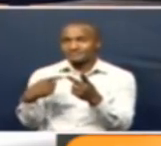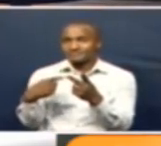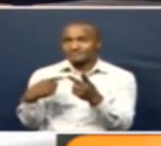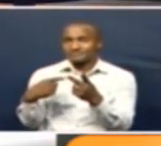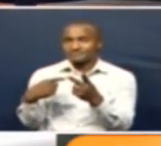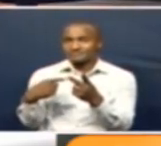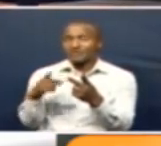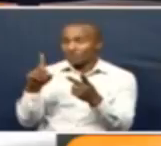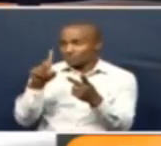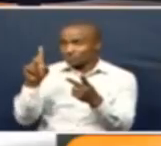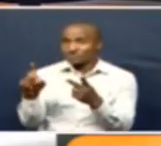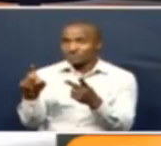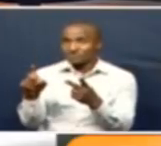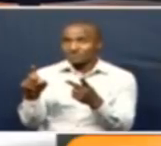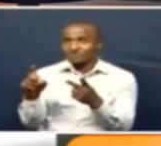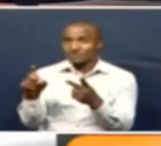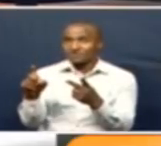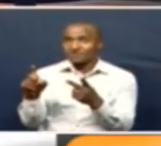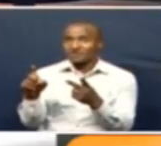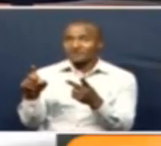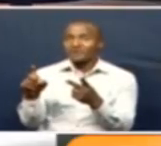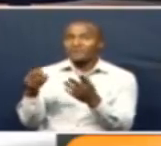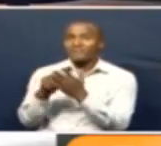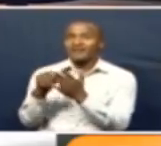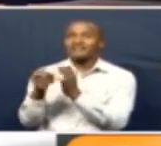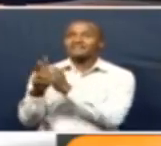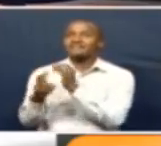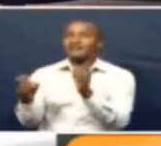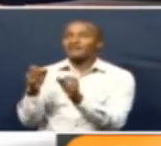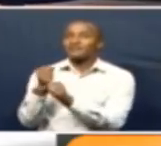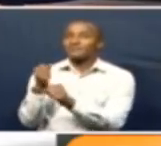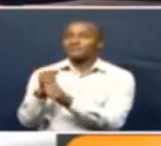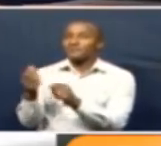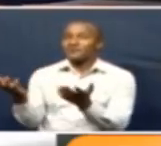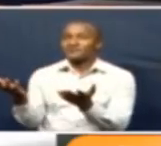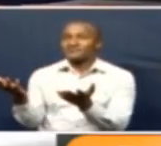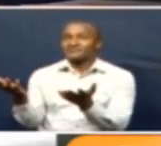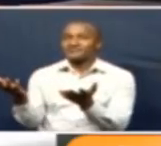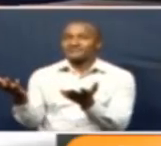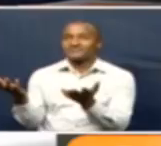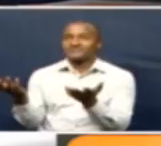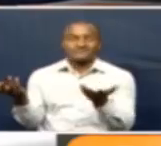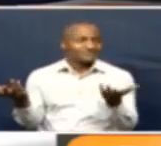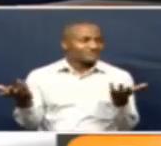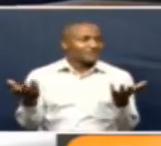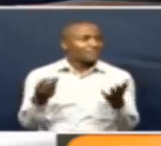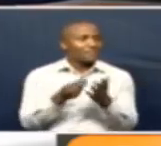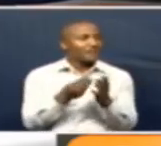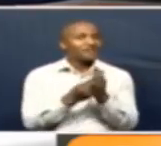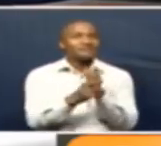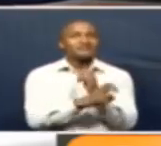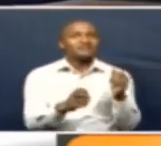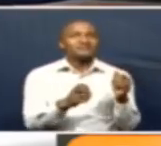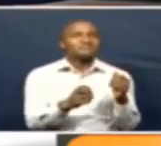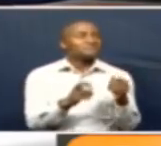actually, kuna swali hapa, ulifanya nini na milioni ambazo uliiba? What did you do, kwa ufupi? Hakuna kitu naweza fanya na pesa ya kuiba, ni ku